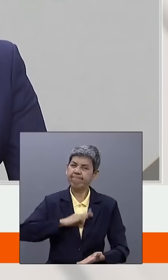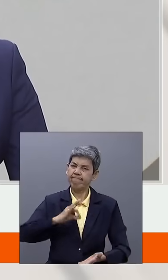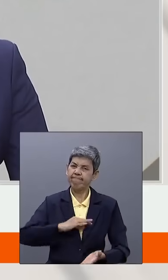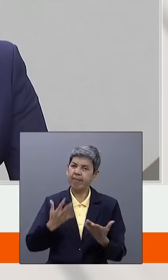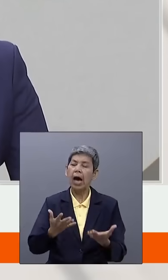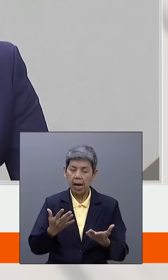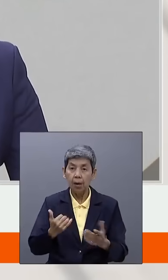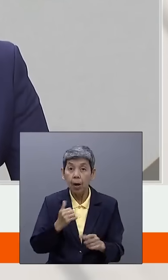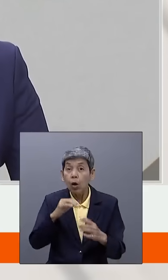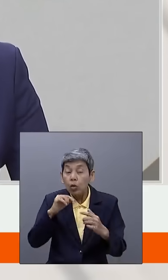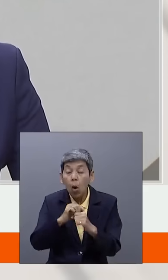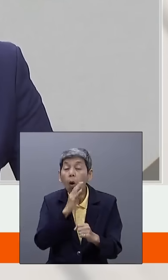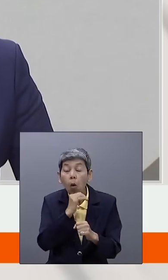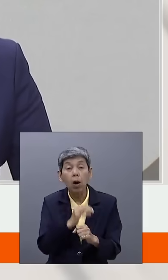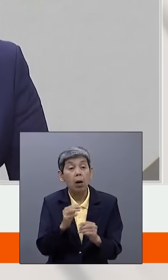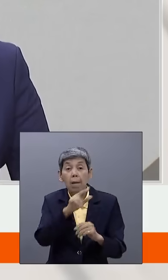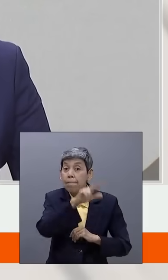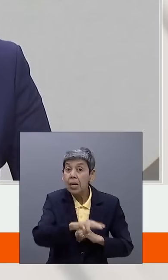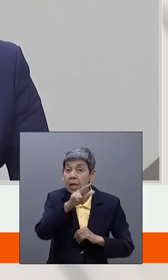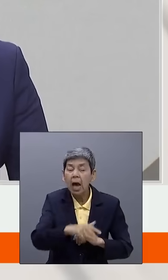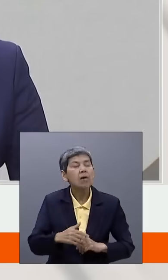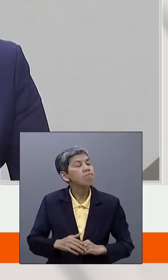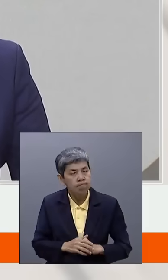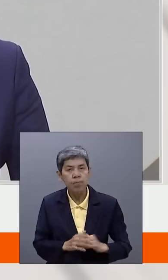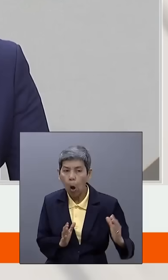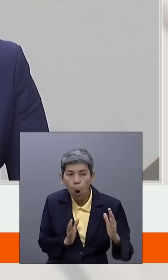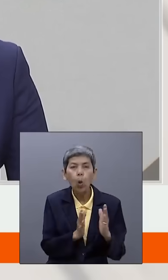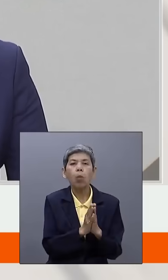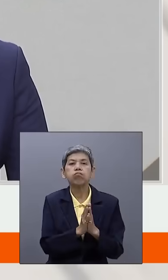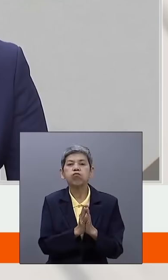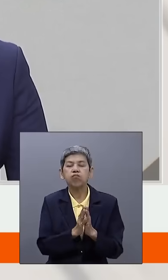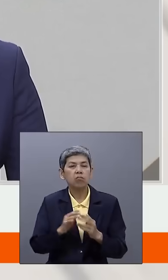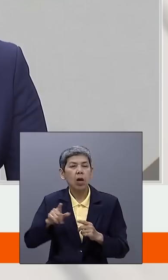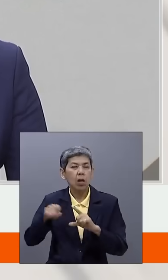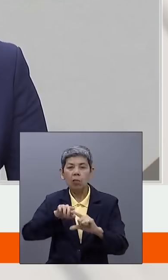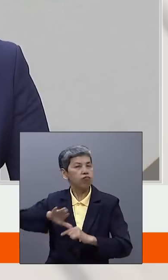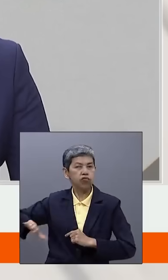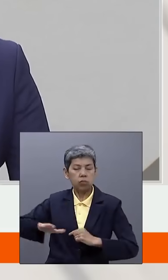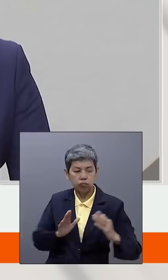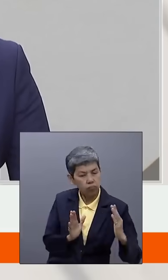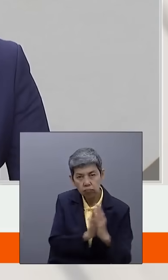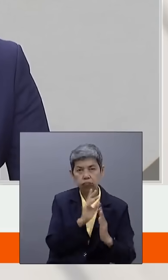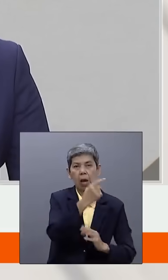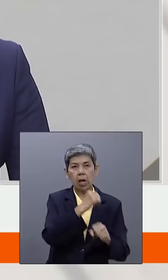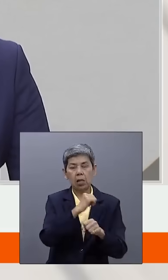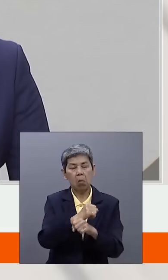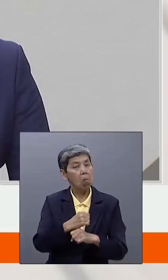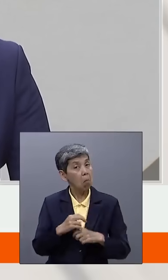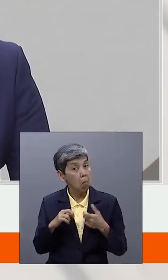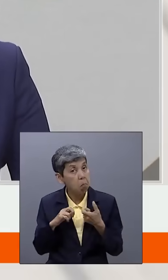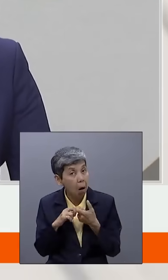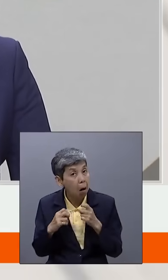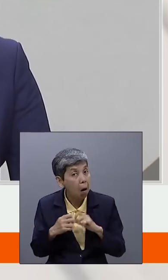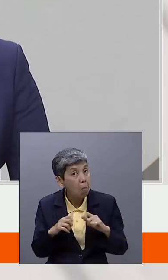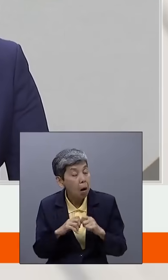าโดยเฉพาะเมื่อถ้าเพื่อไทยตัดสินใจจะดิวข้ามขั้วค่ะถึงแม้ในทางการเมืองอาจจะมองได้ว่ามันจะ